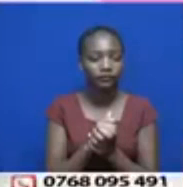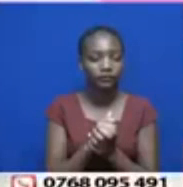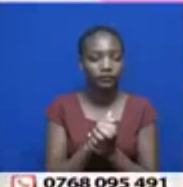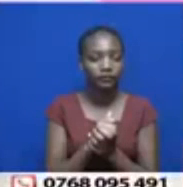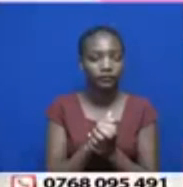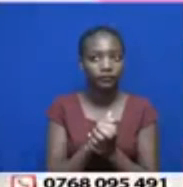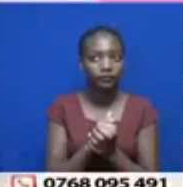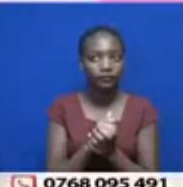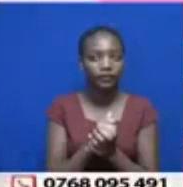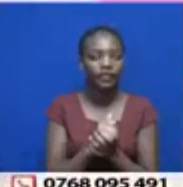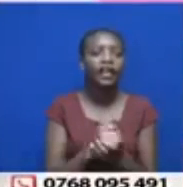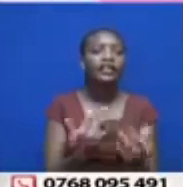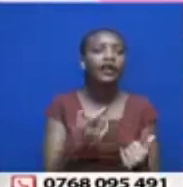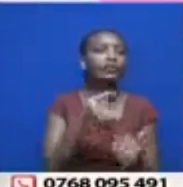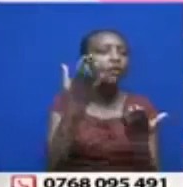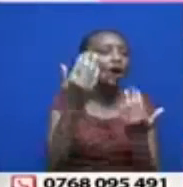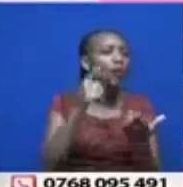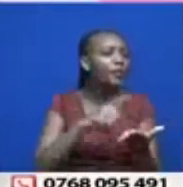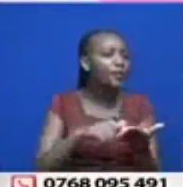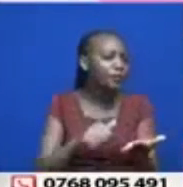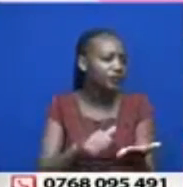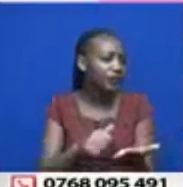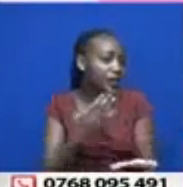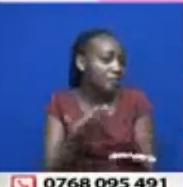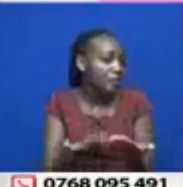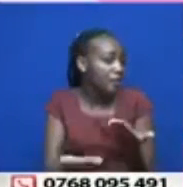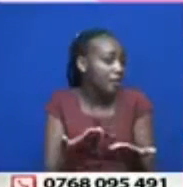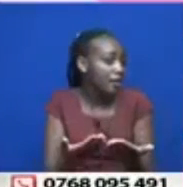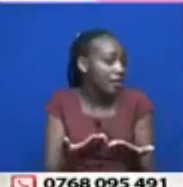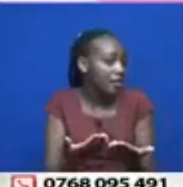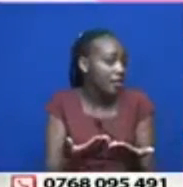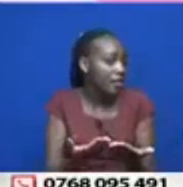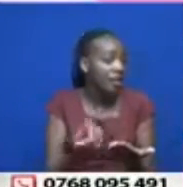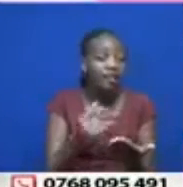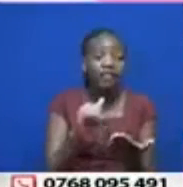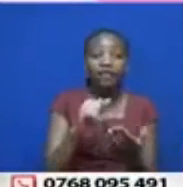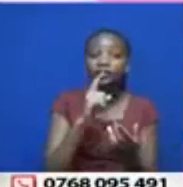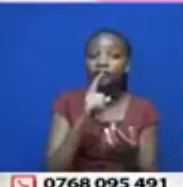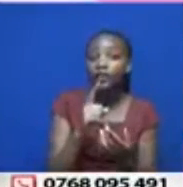Bila shaka. Unatarajia nini? Je, watakuwa wanasema kwamba sasa hivi iwapo